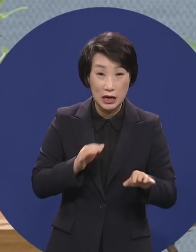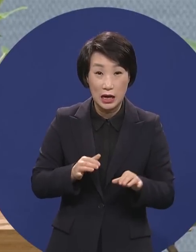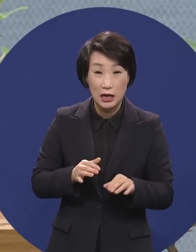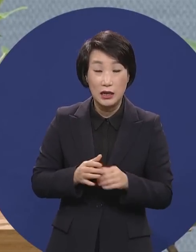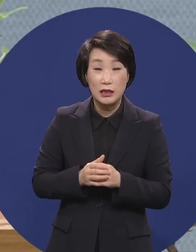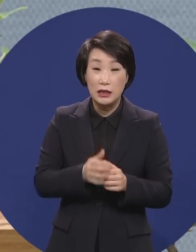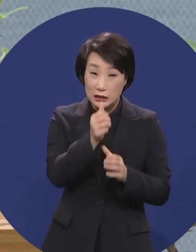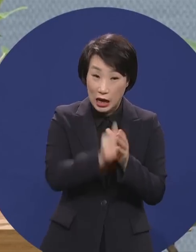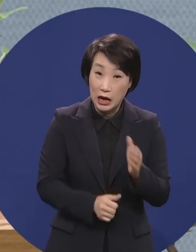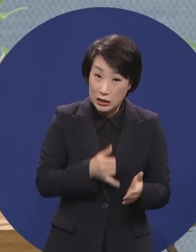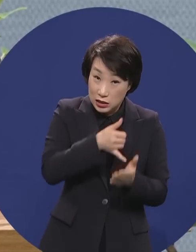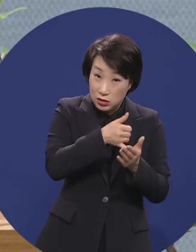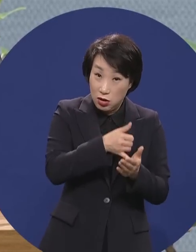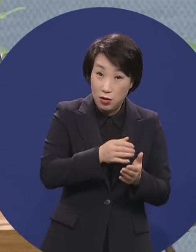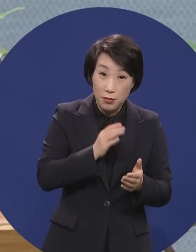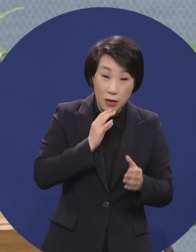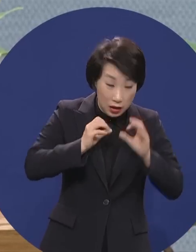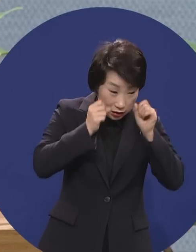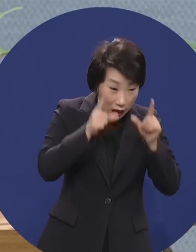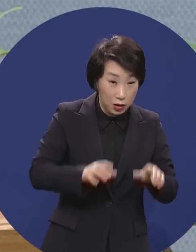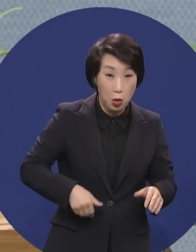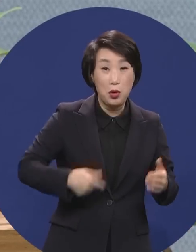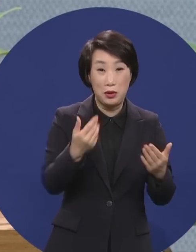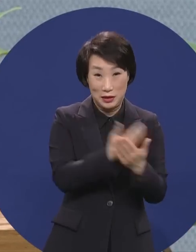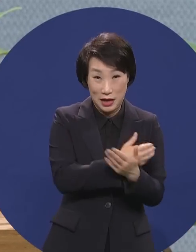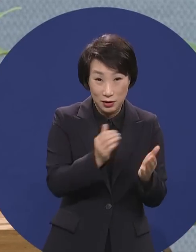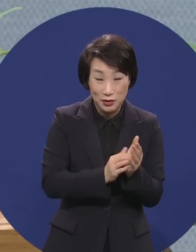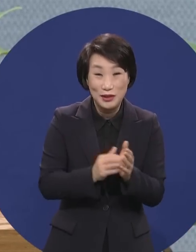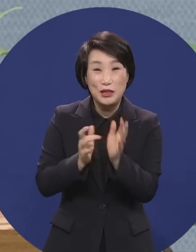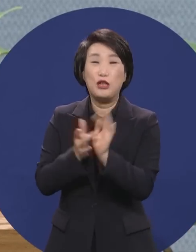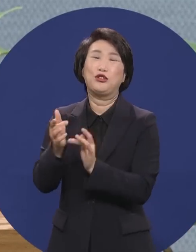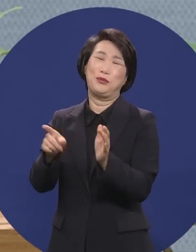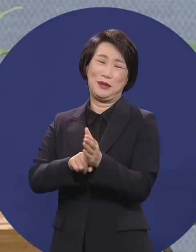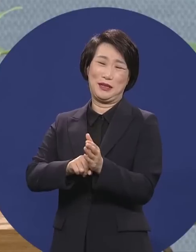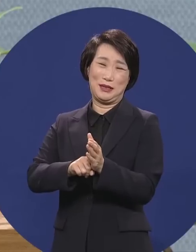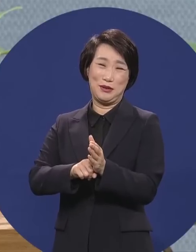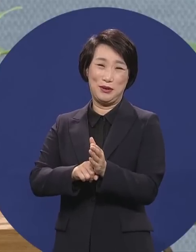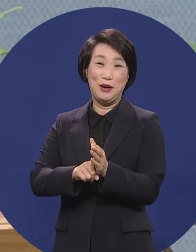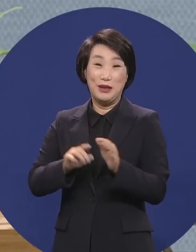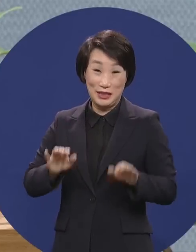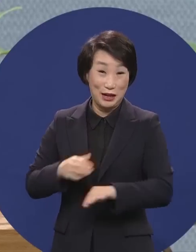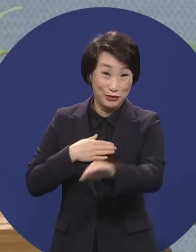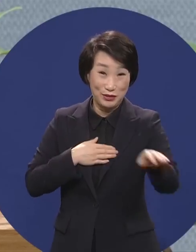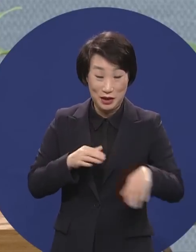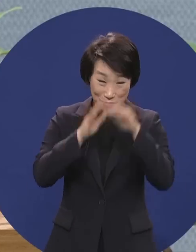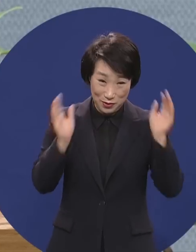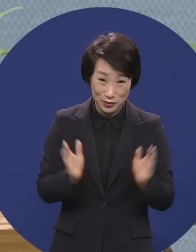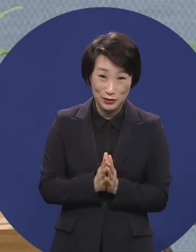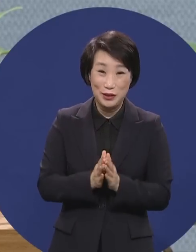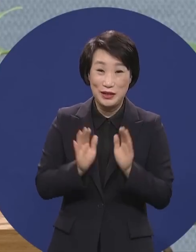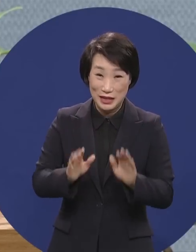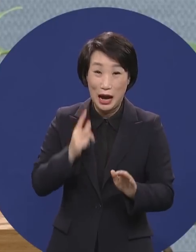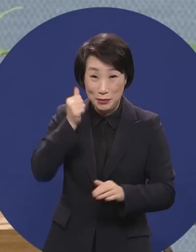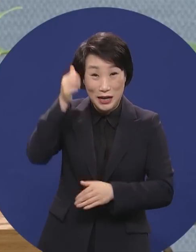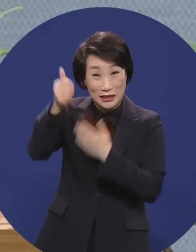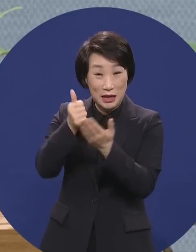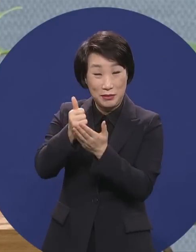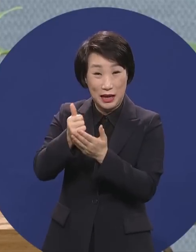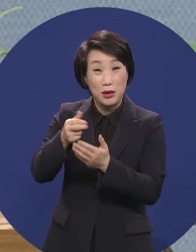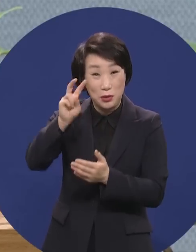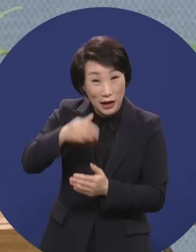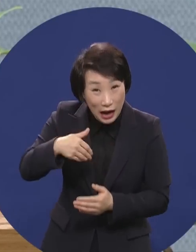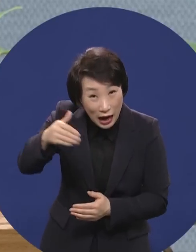인격 타락된 인격을 깨닫고 회개하고 예수 믿고 우리가 다 아버지께로 돌아가는